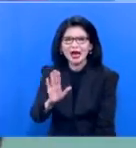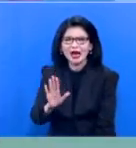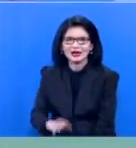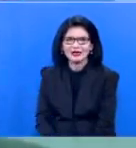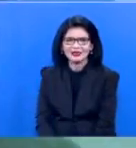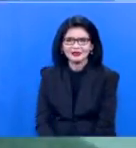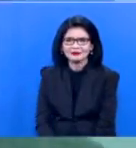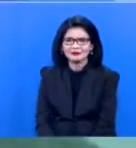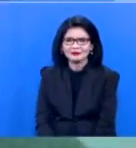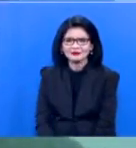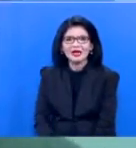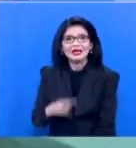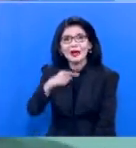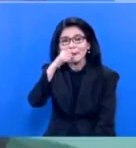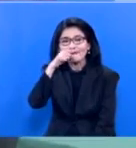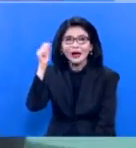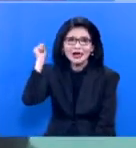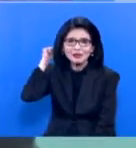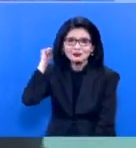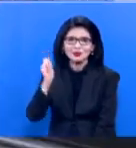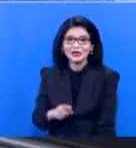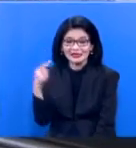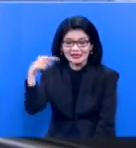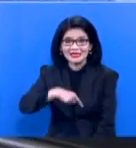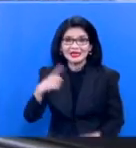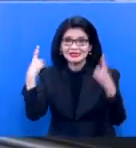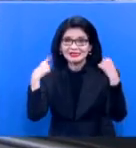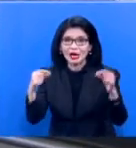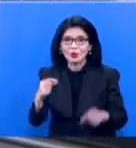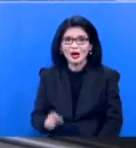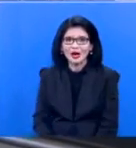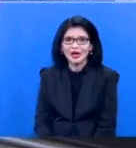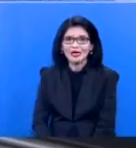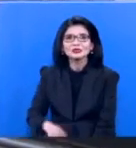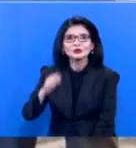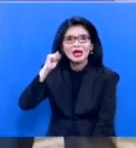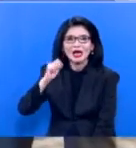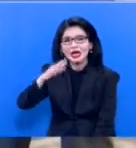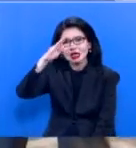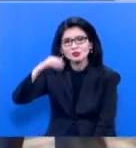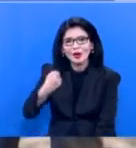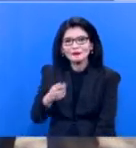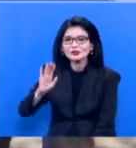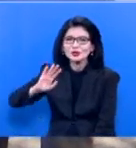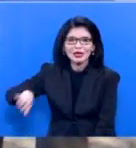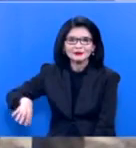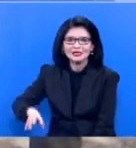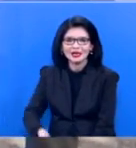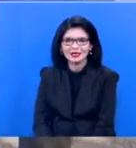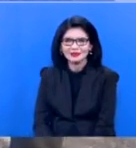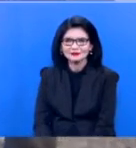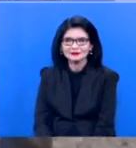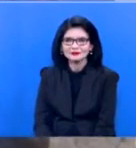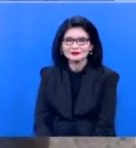Bengkulu. Tak hanya orang tua, Azmi merantau ke Pulau Jawa, juga meninggalkan suami tercinta. Menyadari mudik di masa